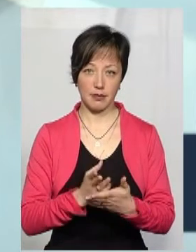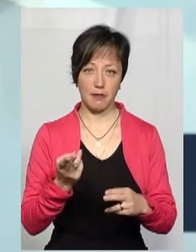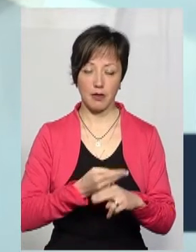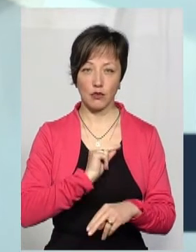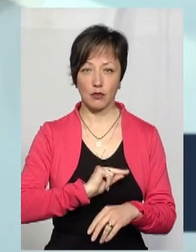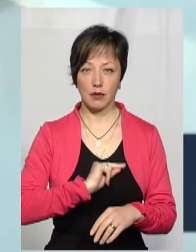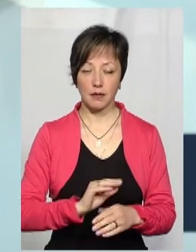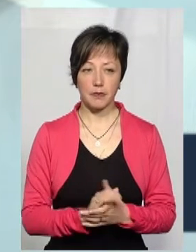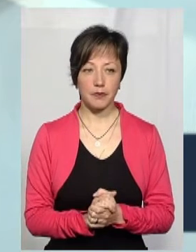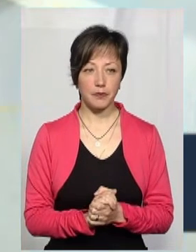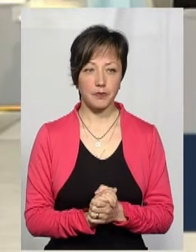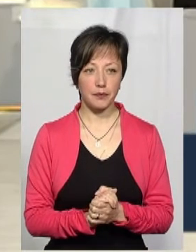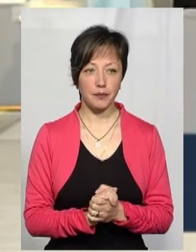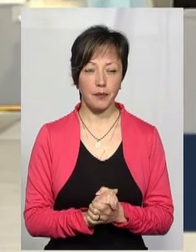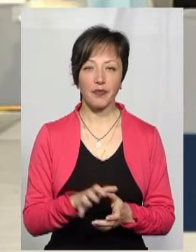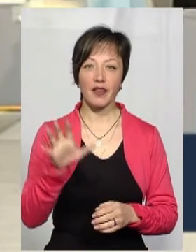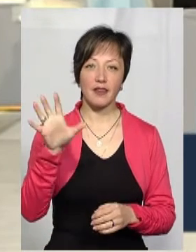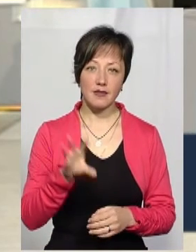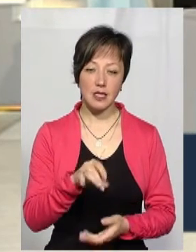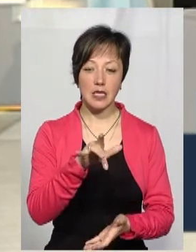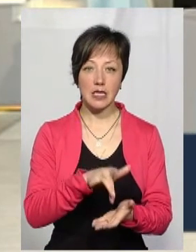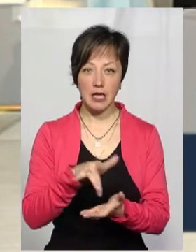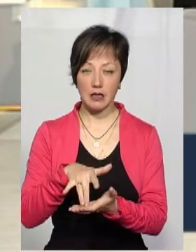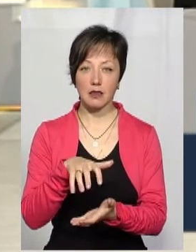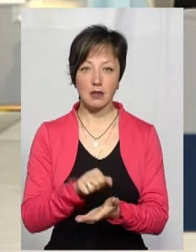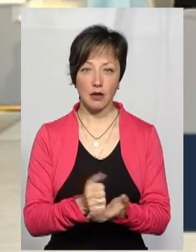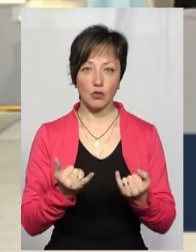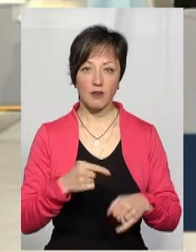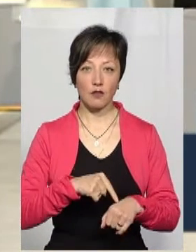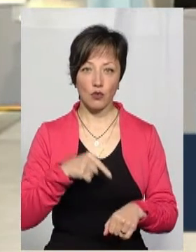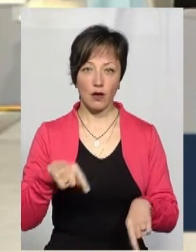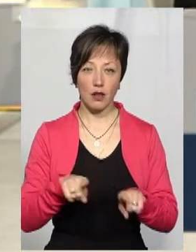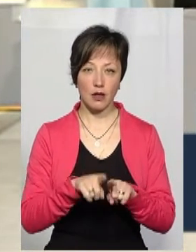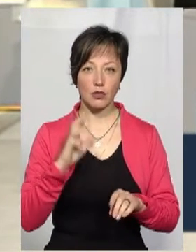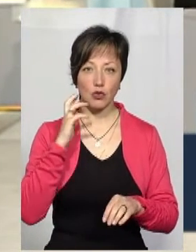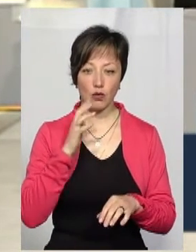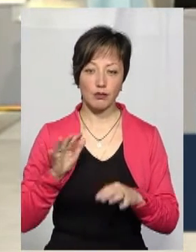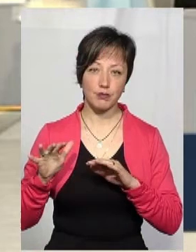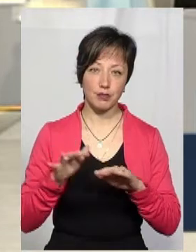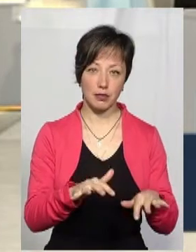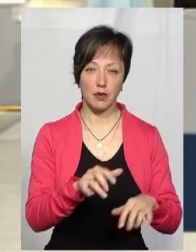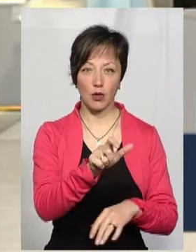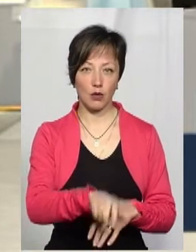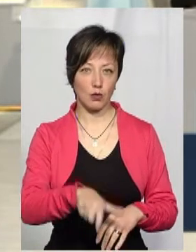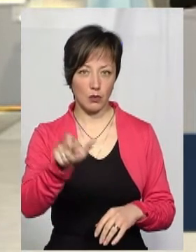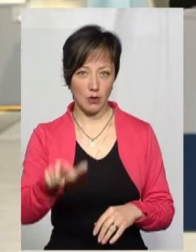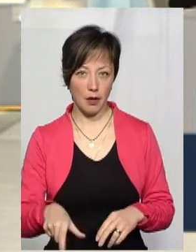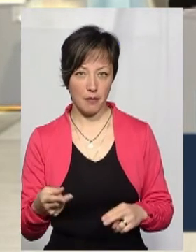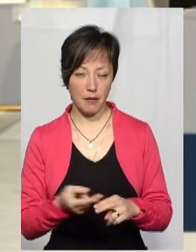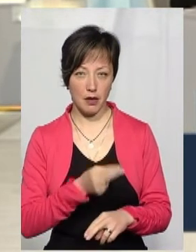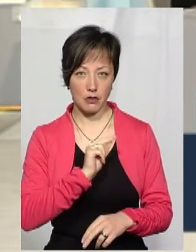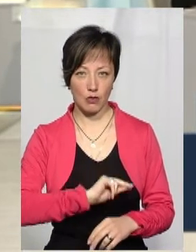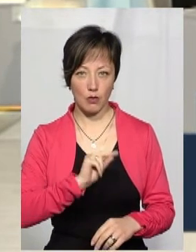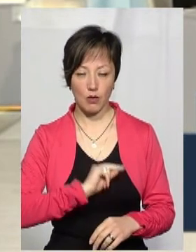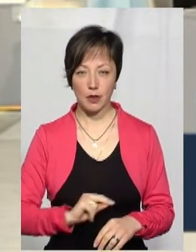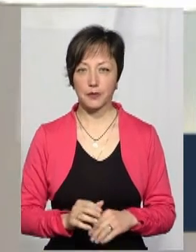в середньому статистика така, що всі центри зайнятості сьогодні відчувають такий серйозний наплив громадян.